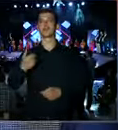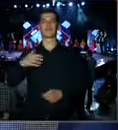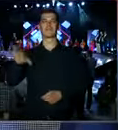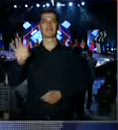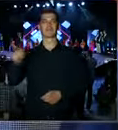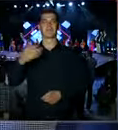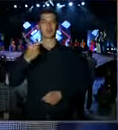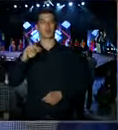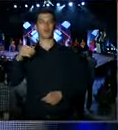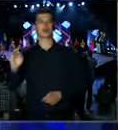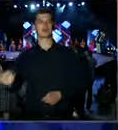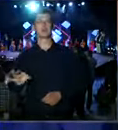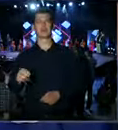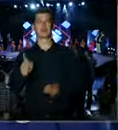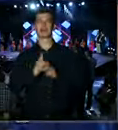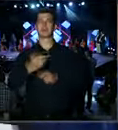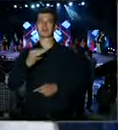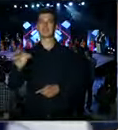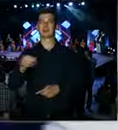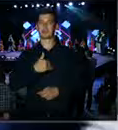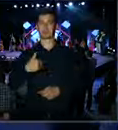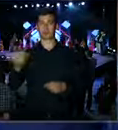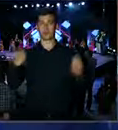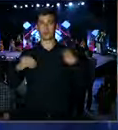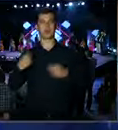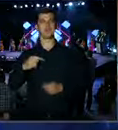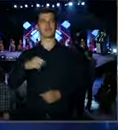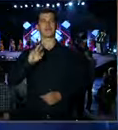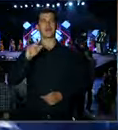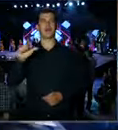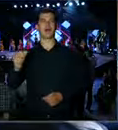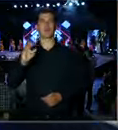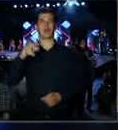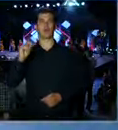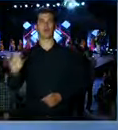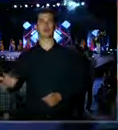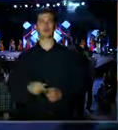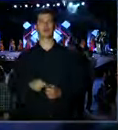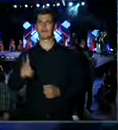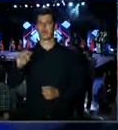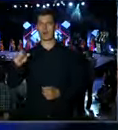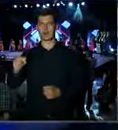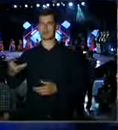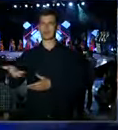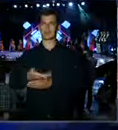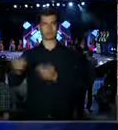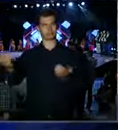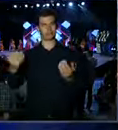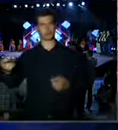firma. W czasie wyborów Miss Polski również stroje zapewniła Viola Piekut. Violu, zapraszamy do